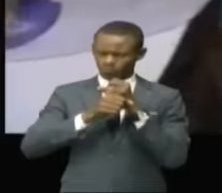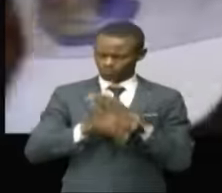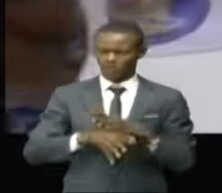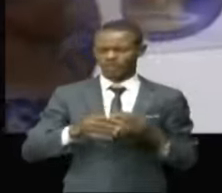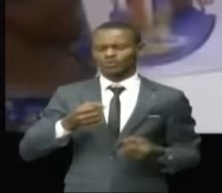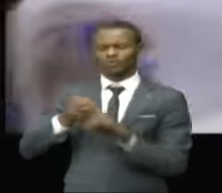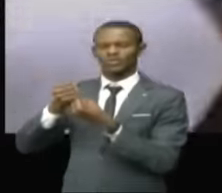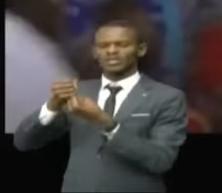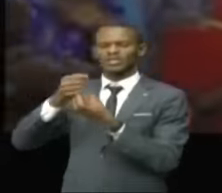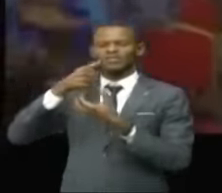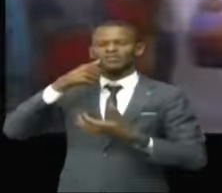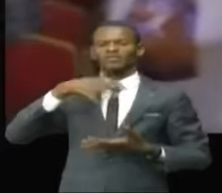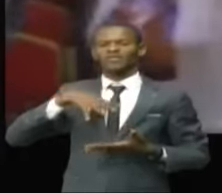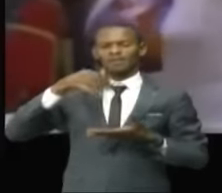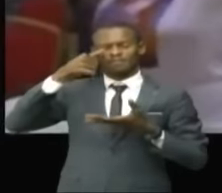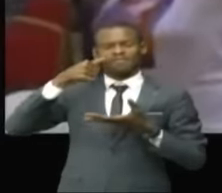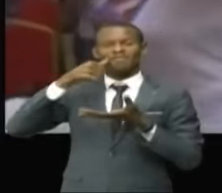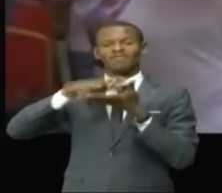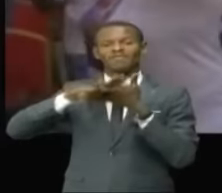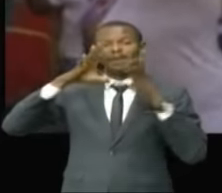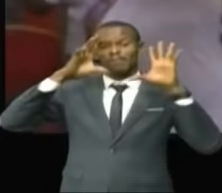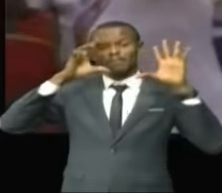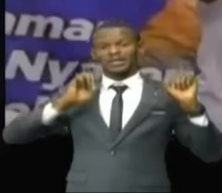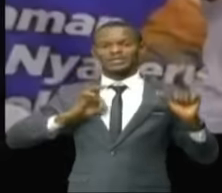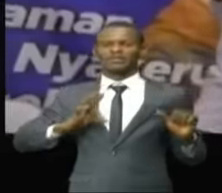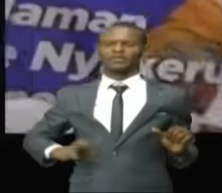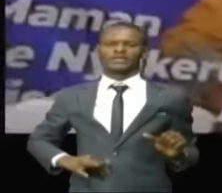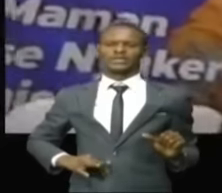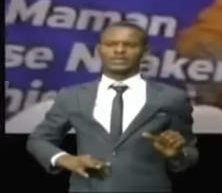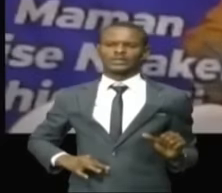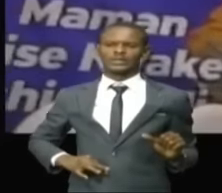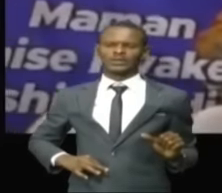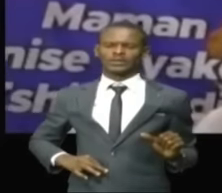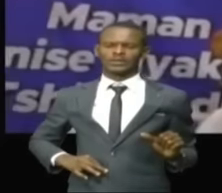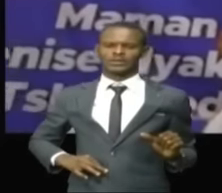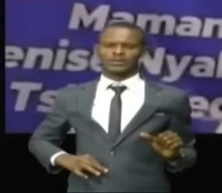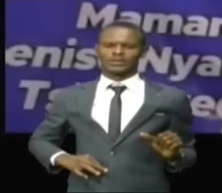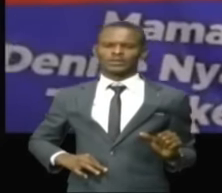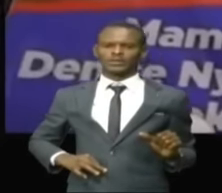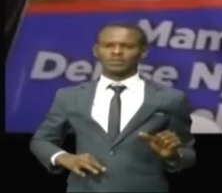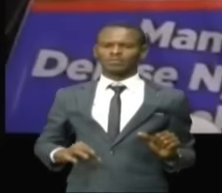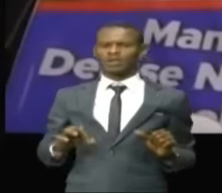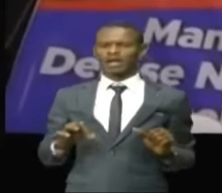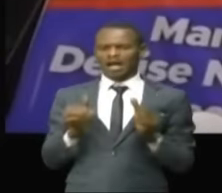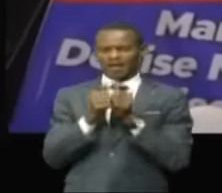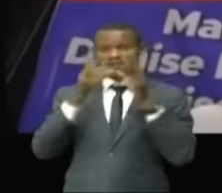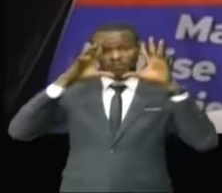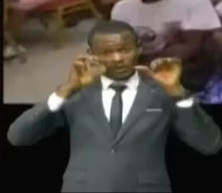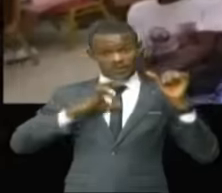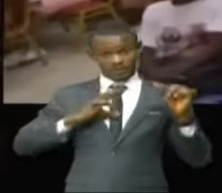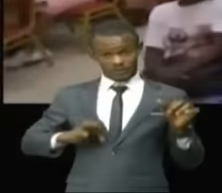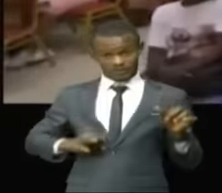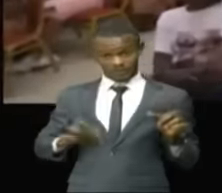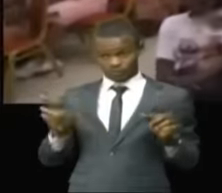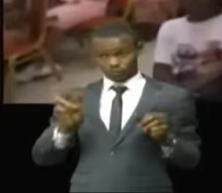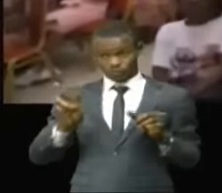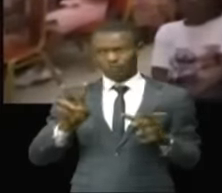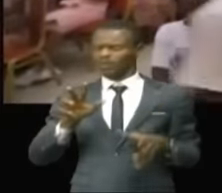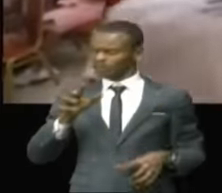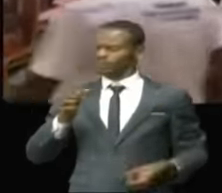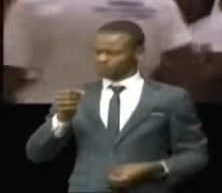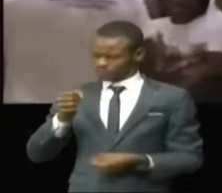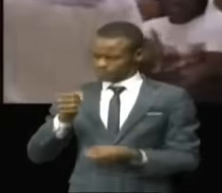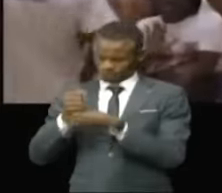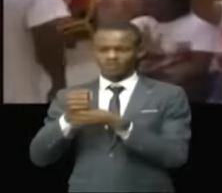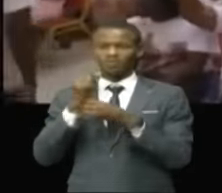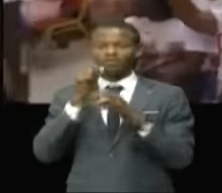Félix-Antoine Tshisekedi Tshilombo, et celle de son épouse, maman Denise Nyakeru Tshisekedi. Ces femmes, toutes